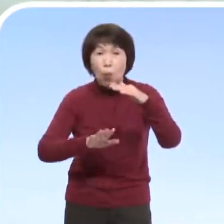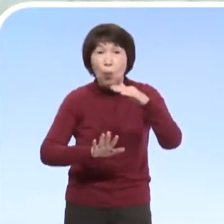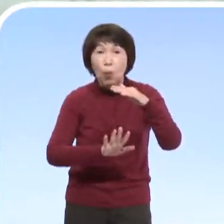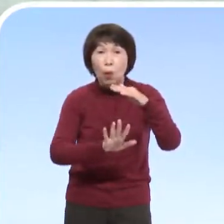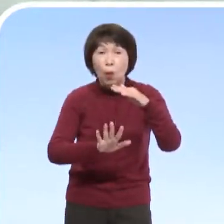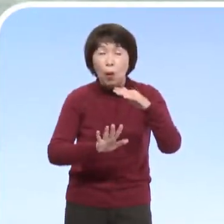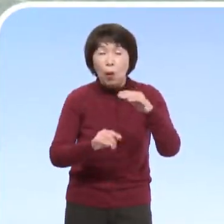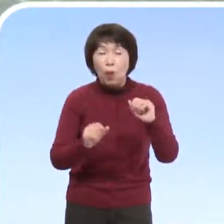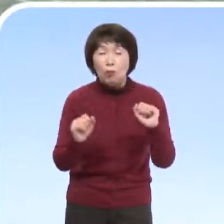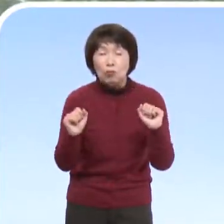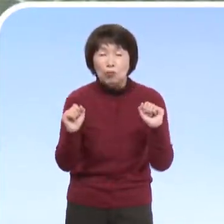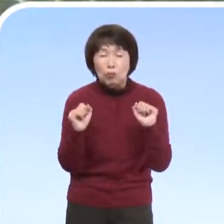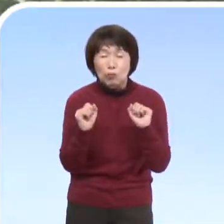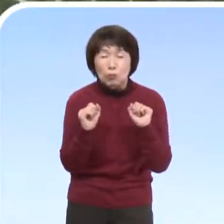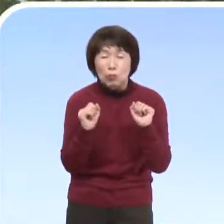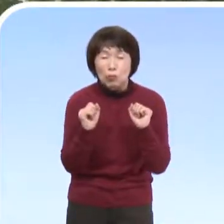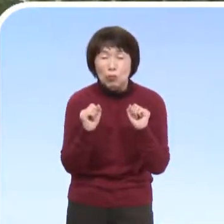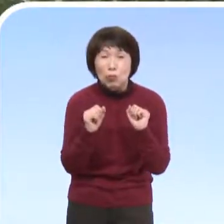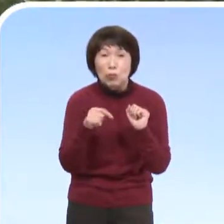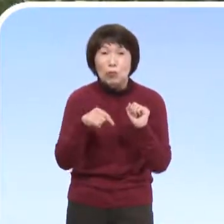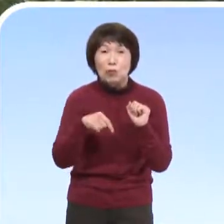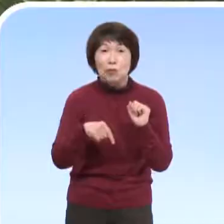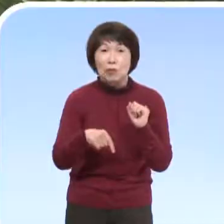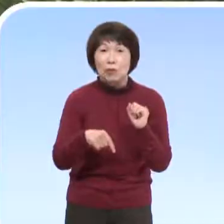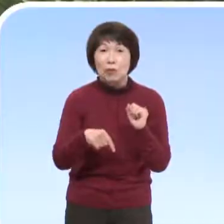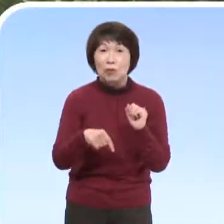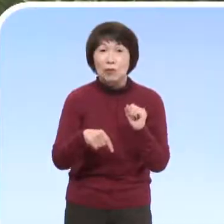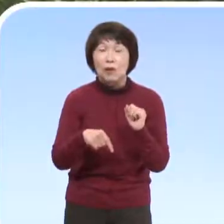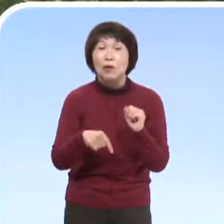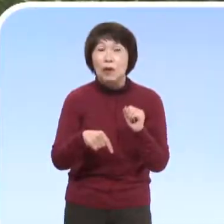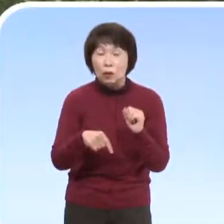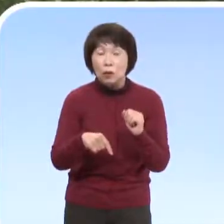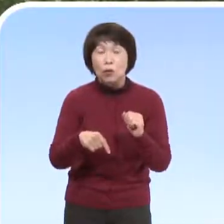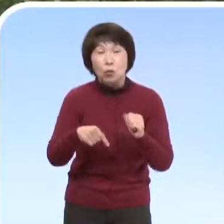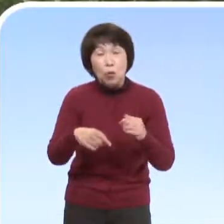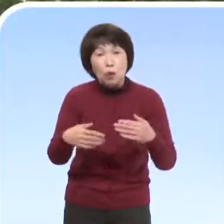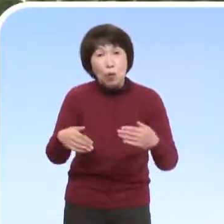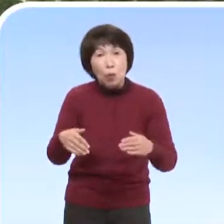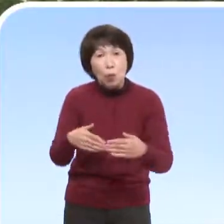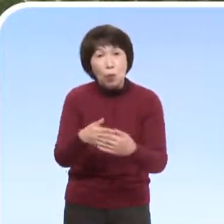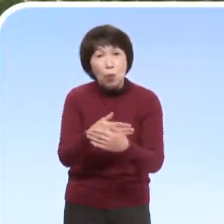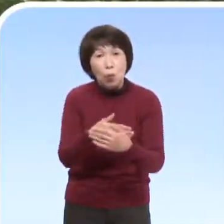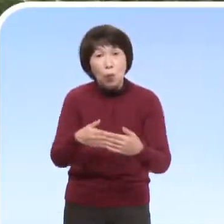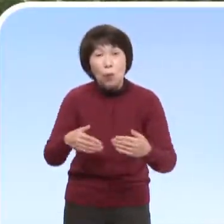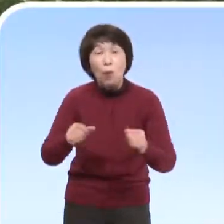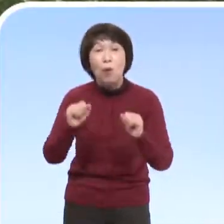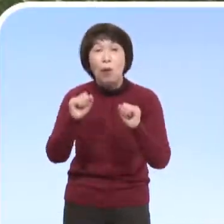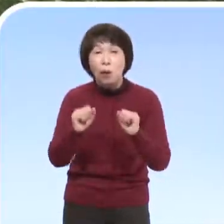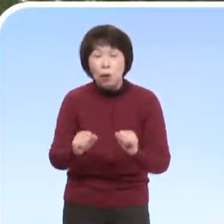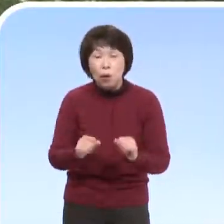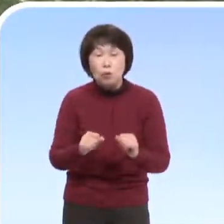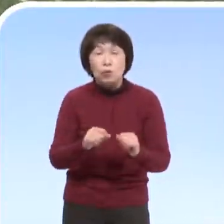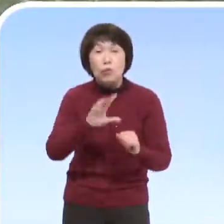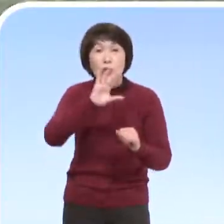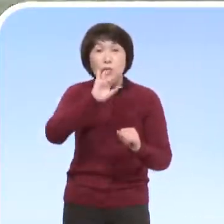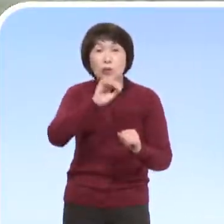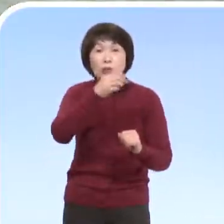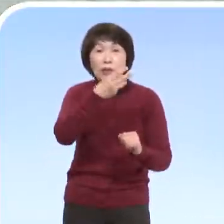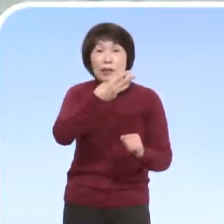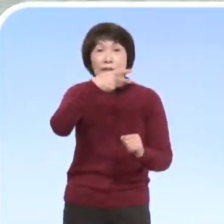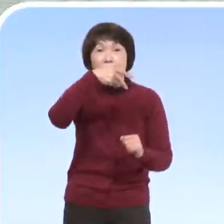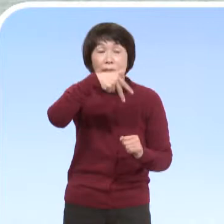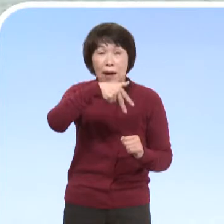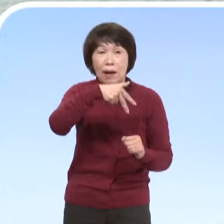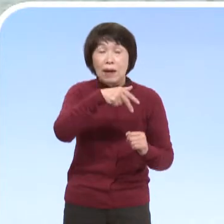存在します。この海水と対馬暖流が共存するおかげで、冷たい海に住む魚介類